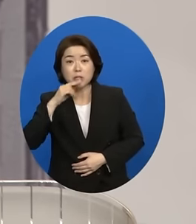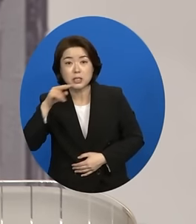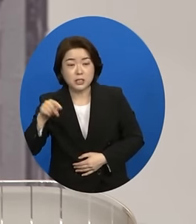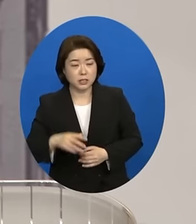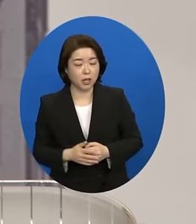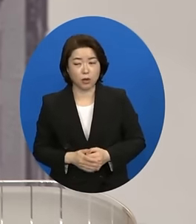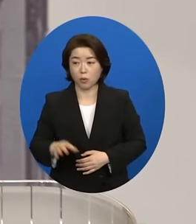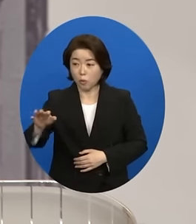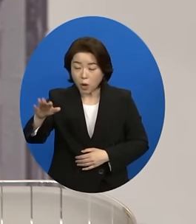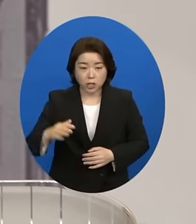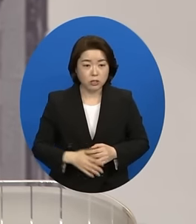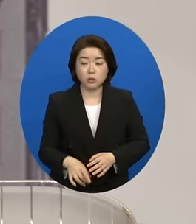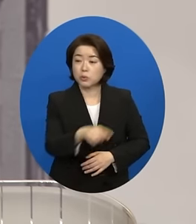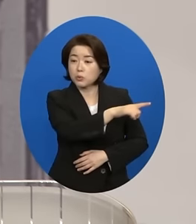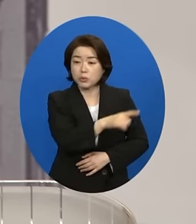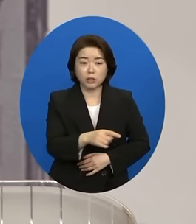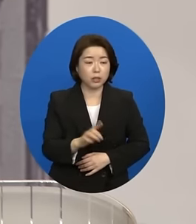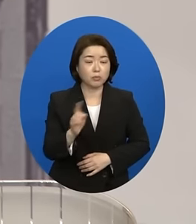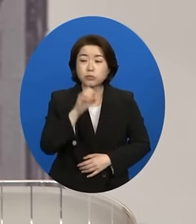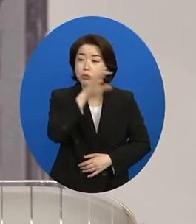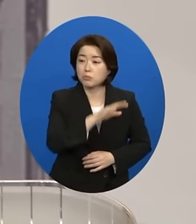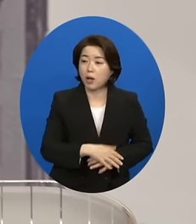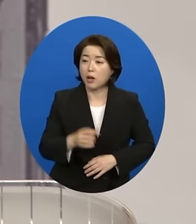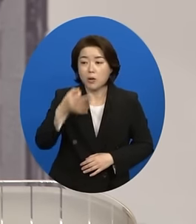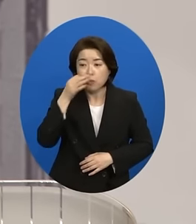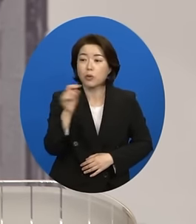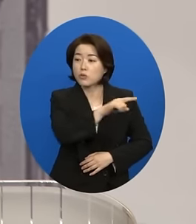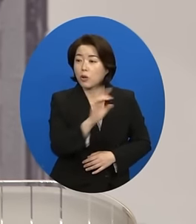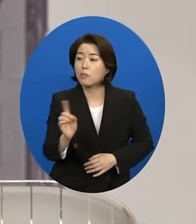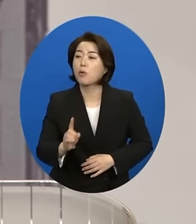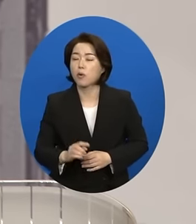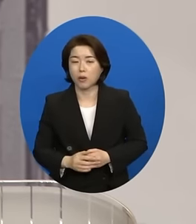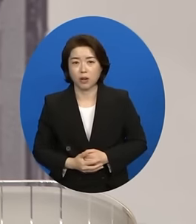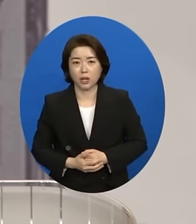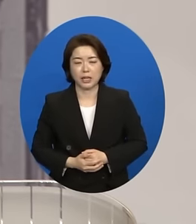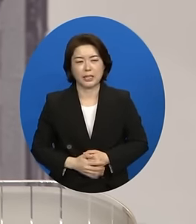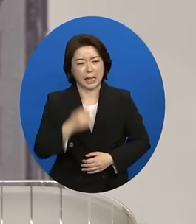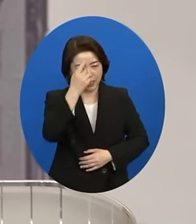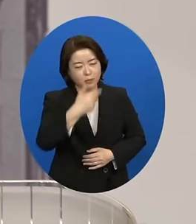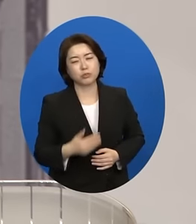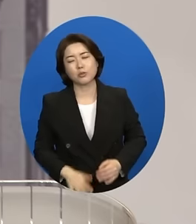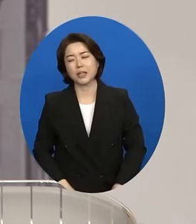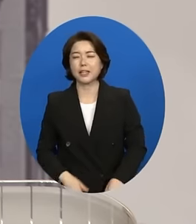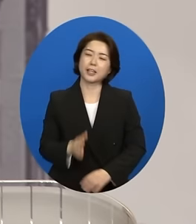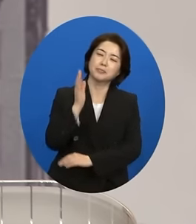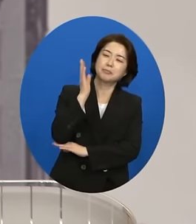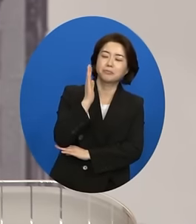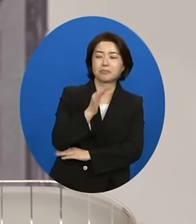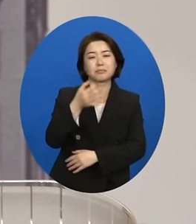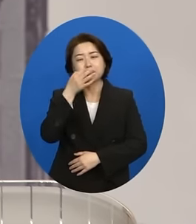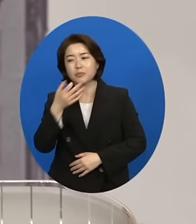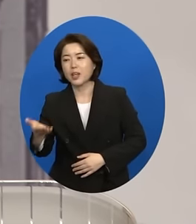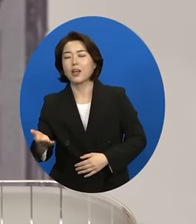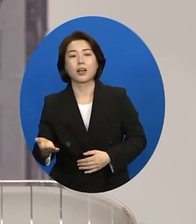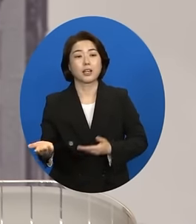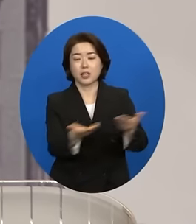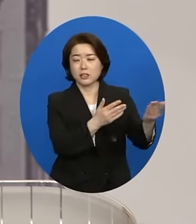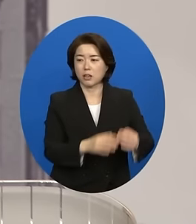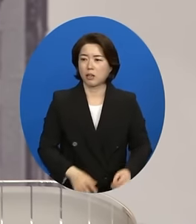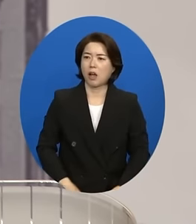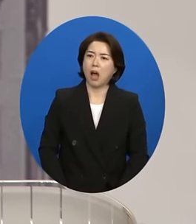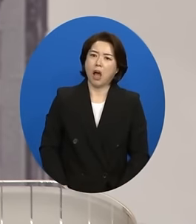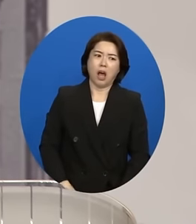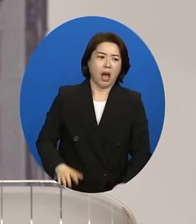무슨 얘기를 했습니까? 뭘 보여주셨습니까? 아, 묻길래 제가 이런 좀 얘기 좀 했는데, 왕이시여, 큰일